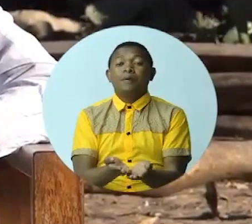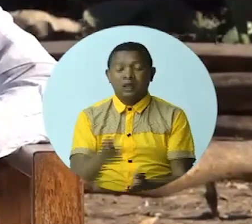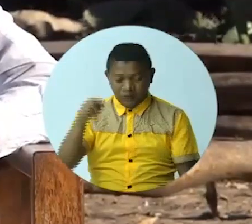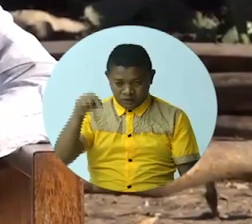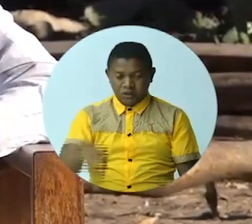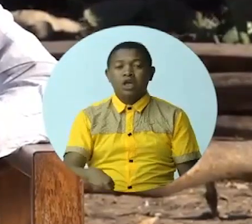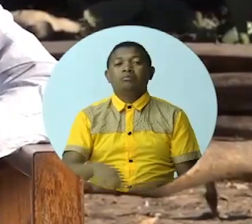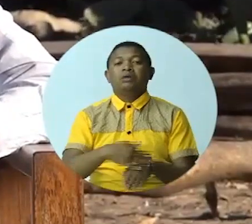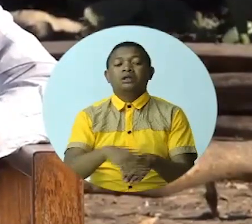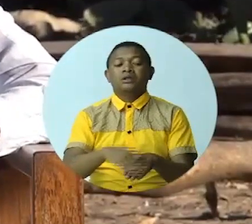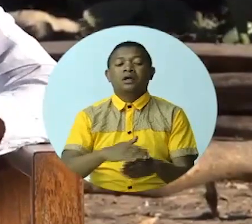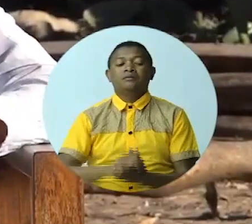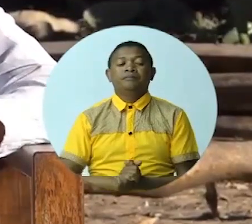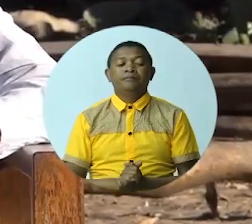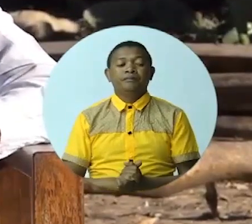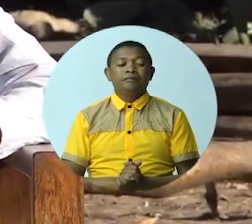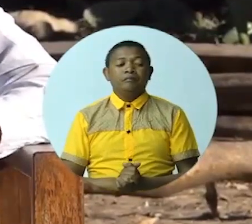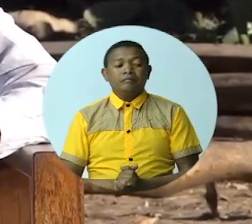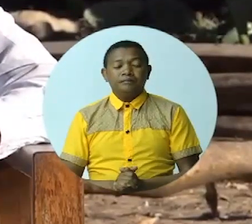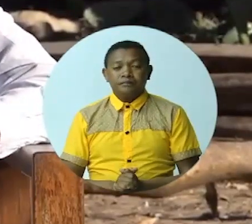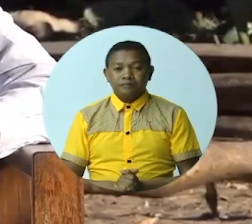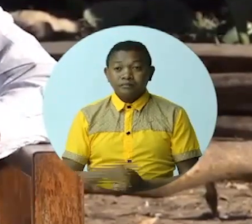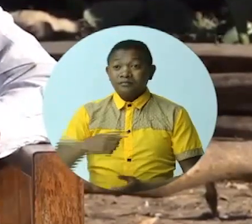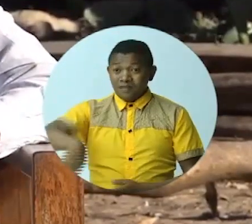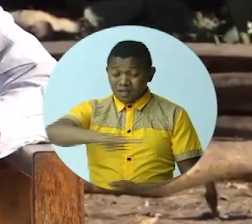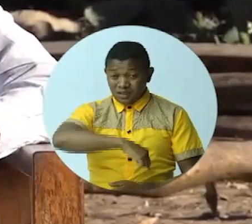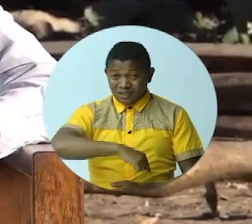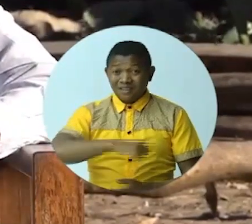ny nosy noho ny ezaka nataotsika